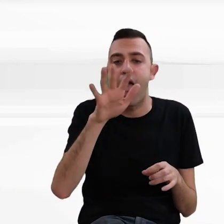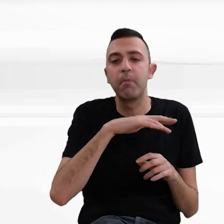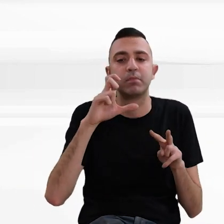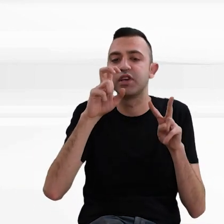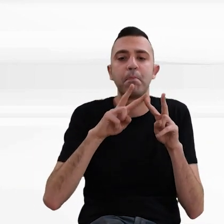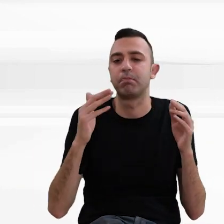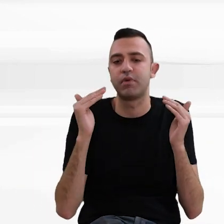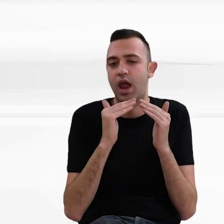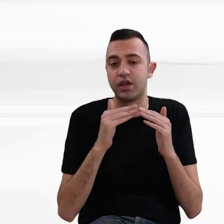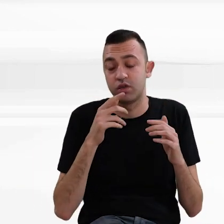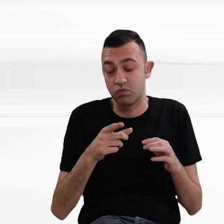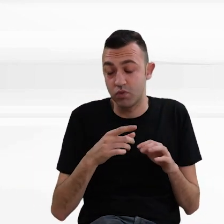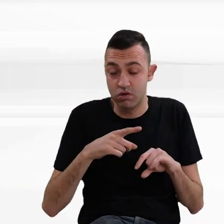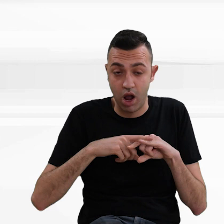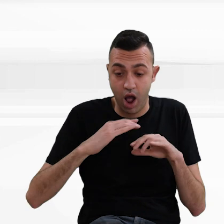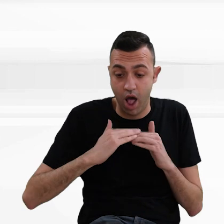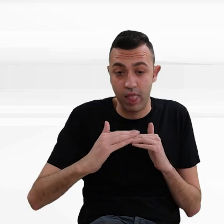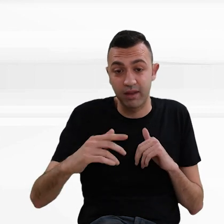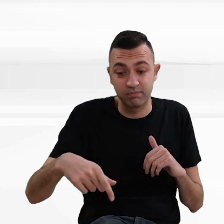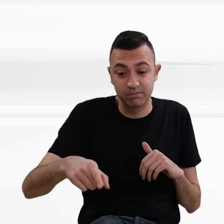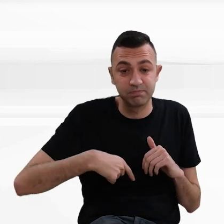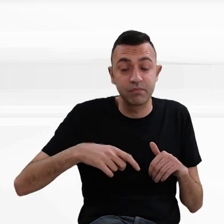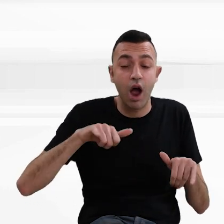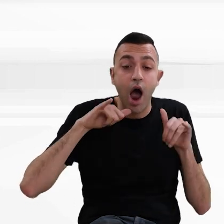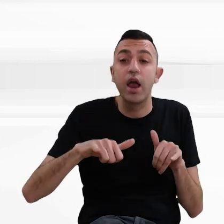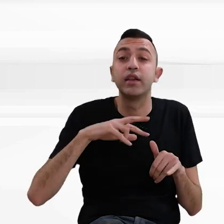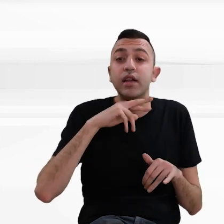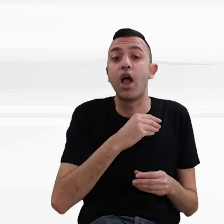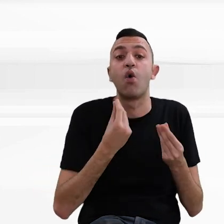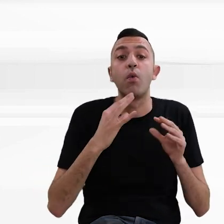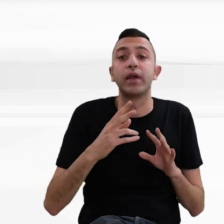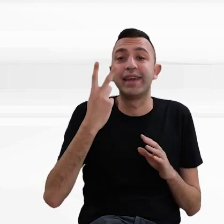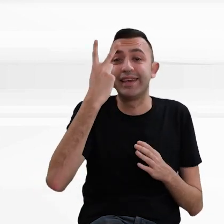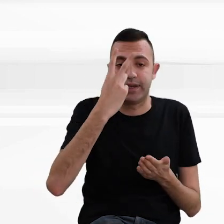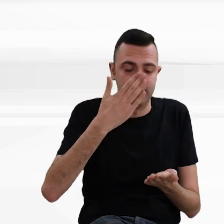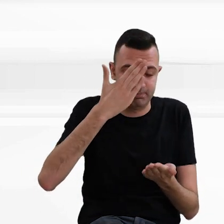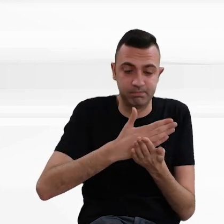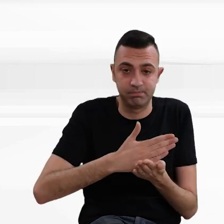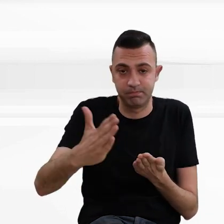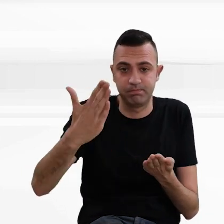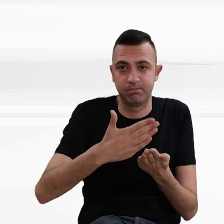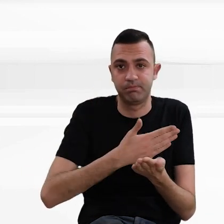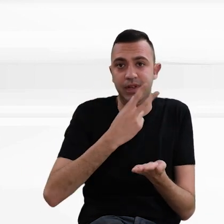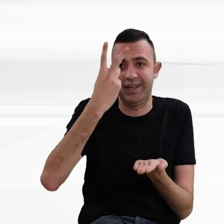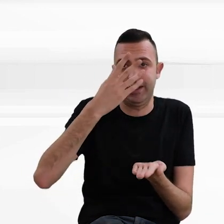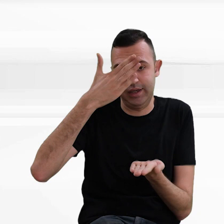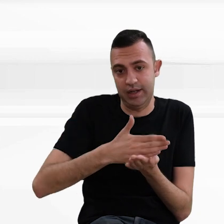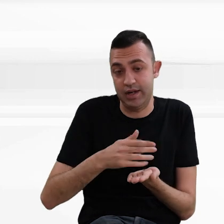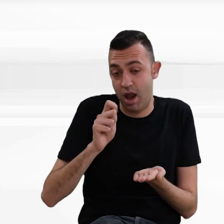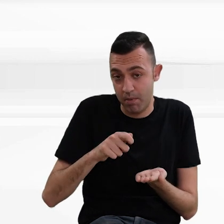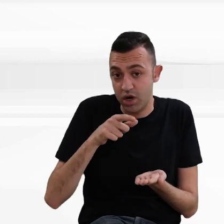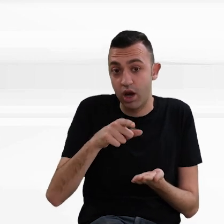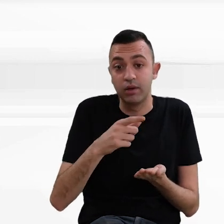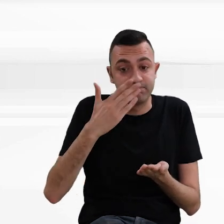eşittir Bu halı Parçalar da aynı renk olmayacak şekilde iki parçaya bölünecektir Buna göre